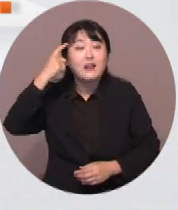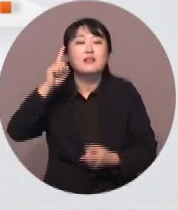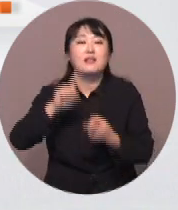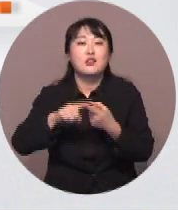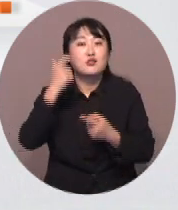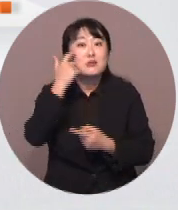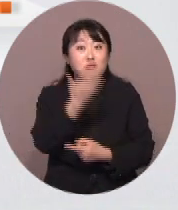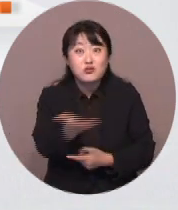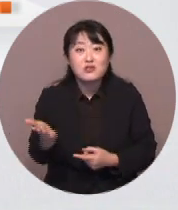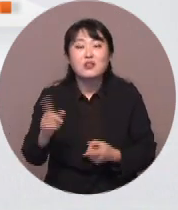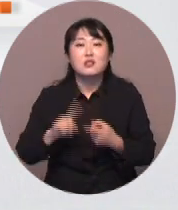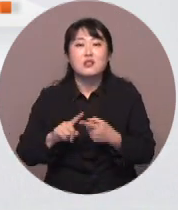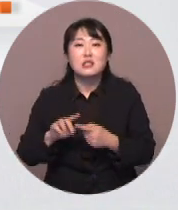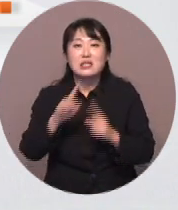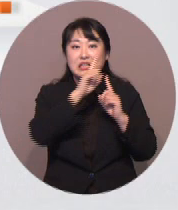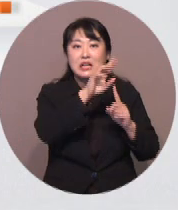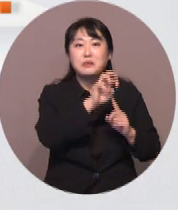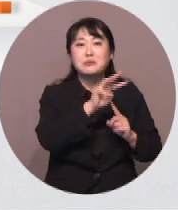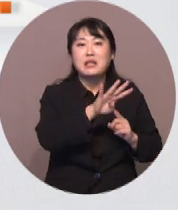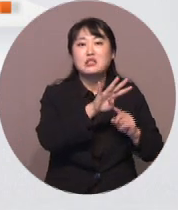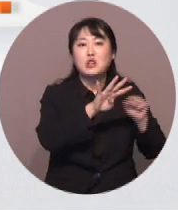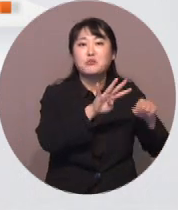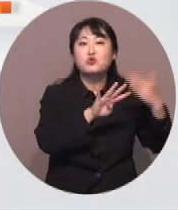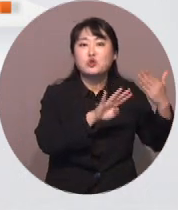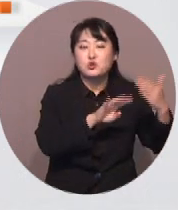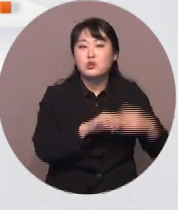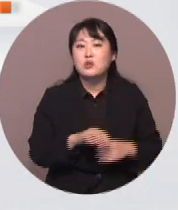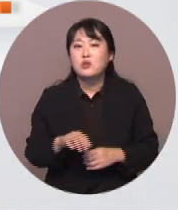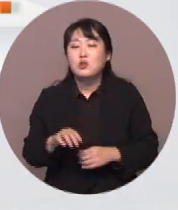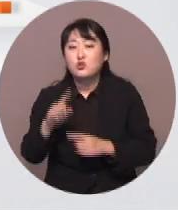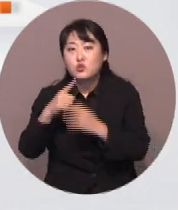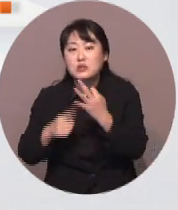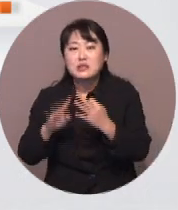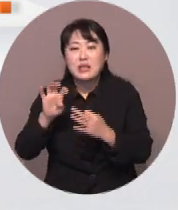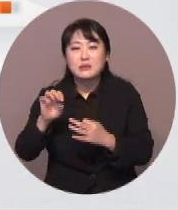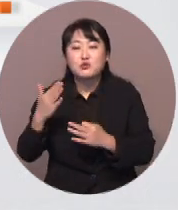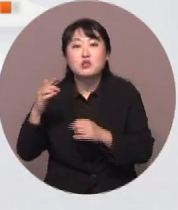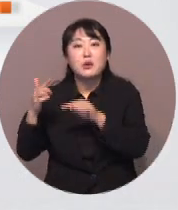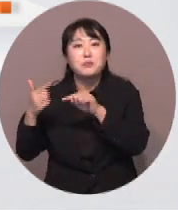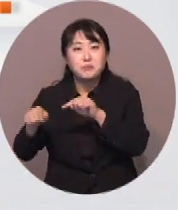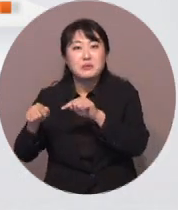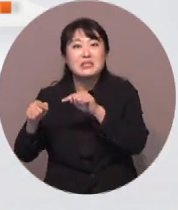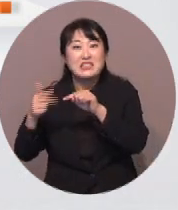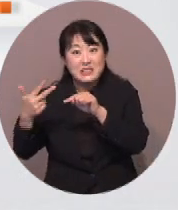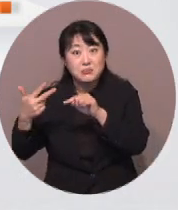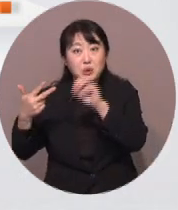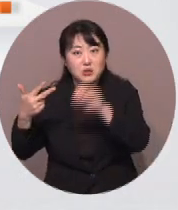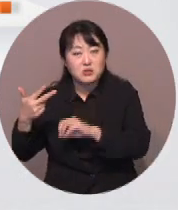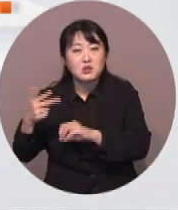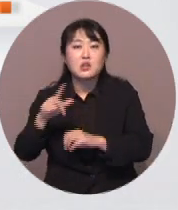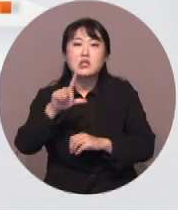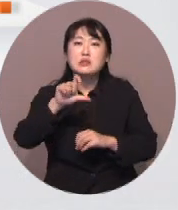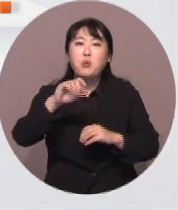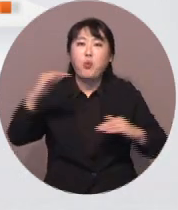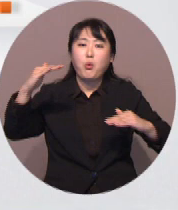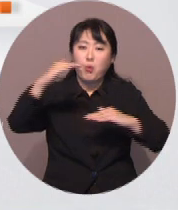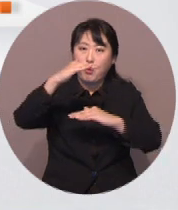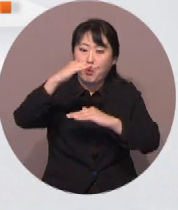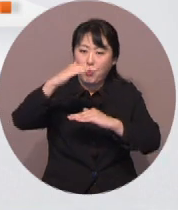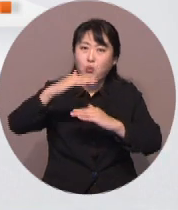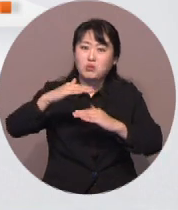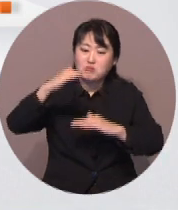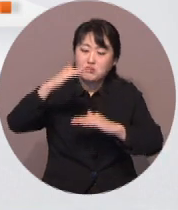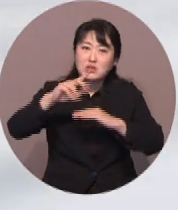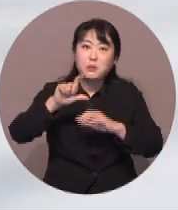질문에도 이재명 34.9 윤석렬 49.7% 로 15% 포인트 에 가까운 큰 격차를